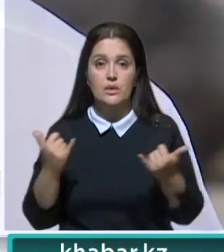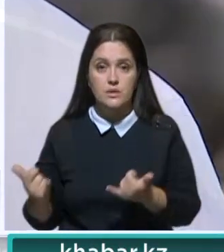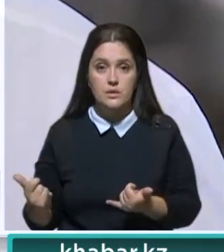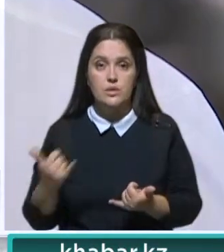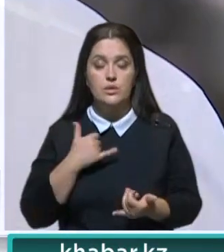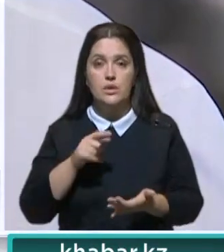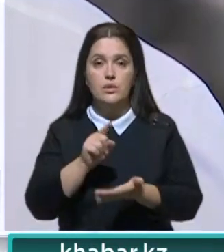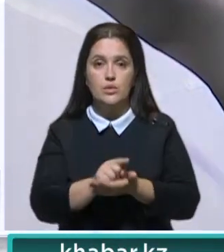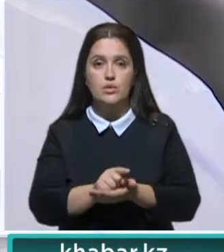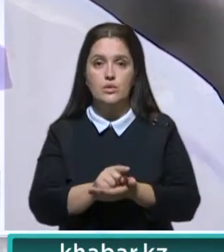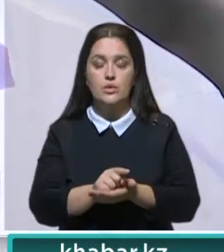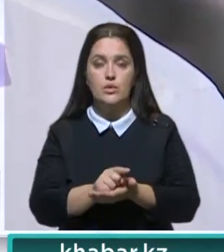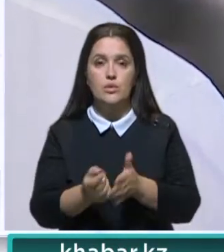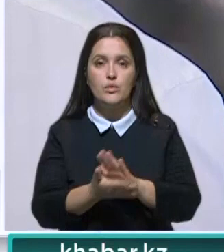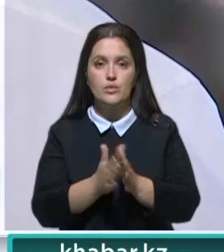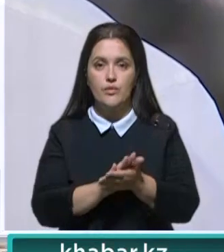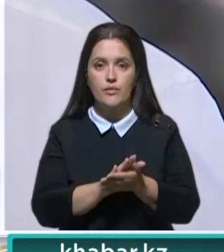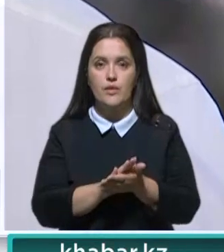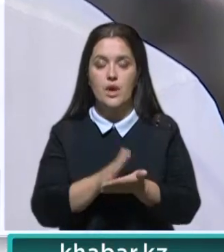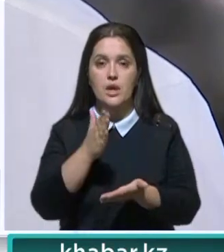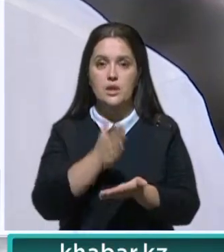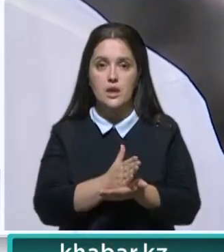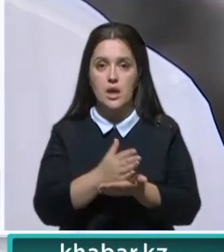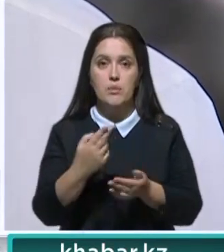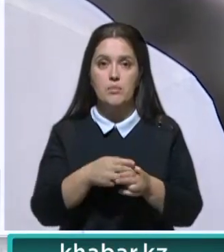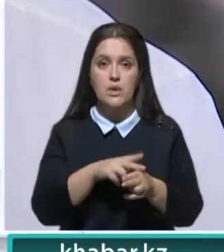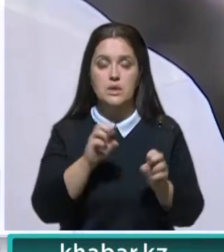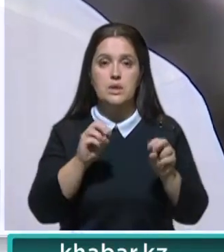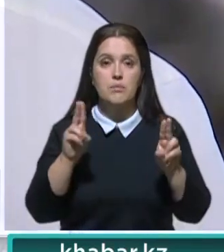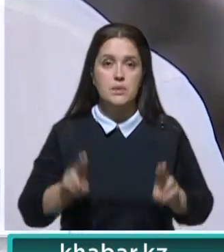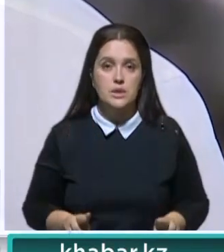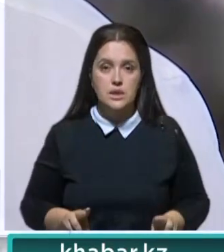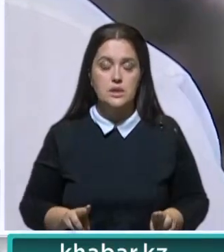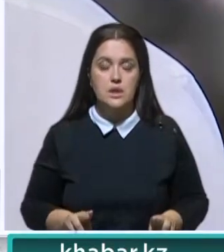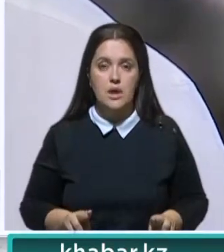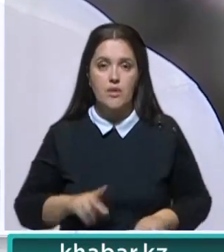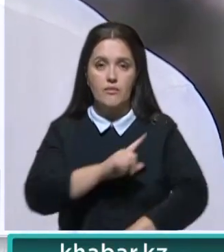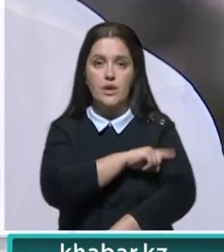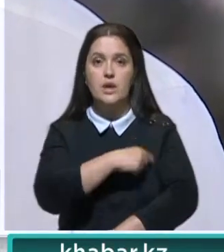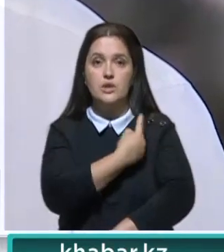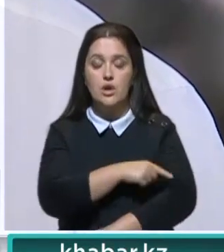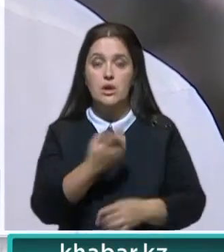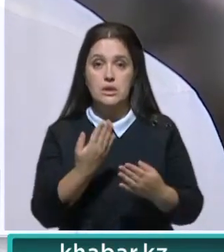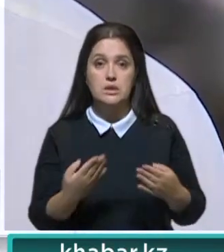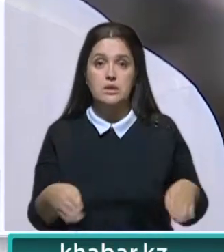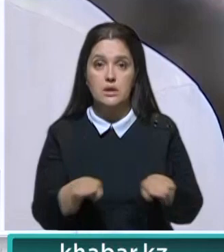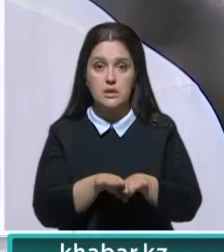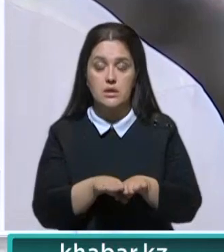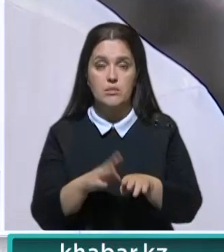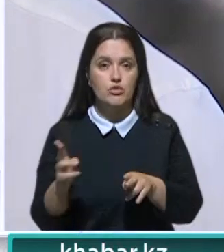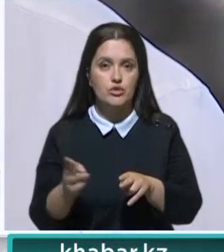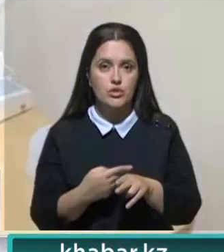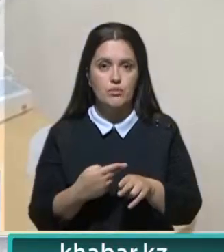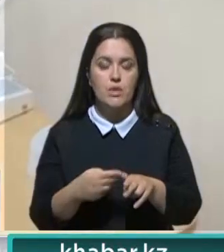услугу у нас должен быть обязательное условие это наличие травмпункта и наличие специализированных наших врачей с учётом закрытия мы лишимся